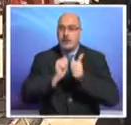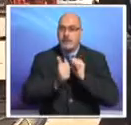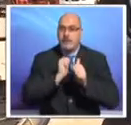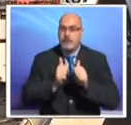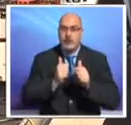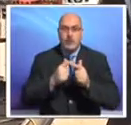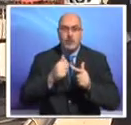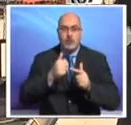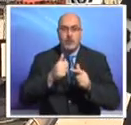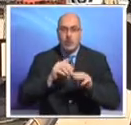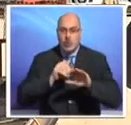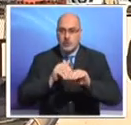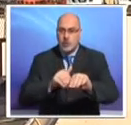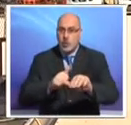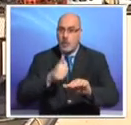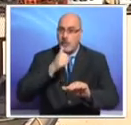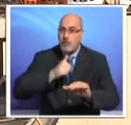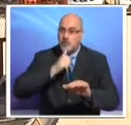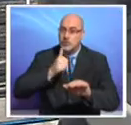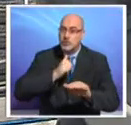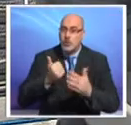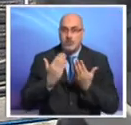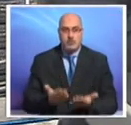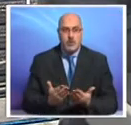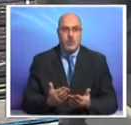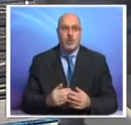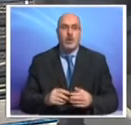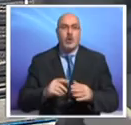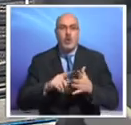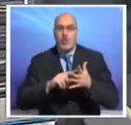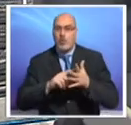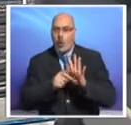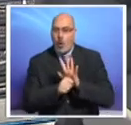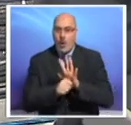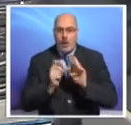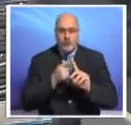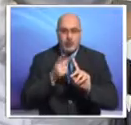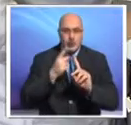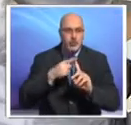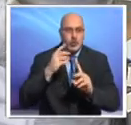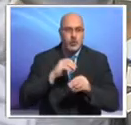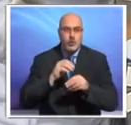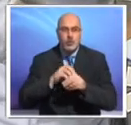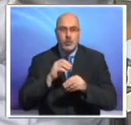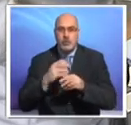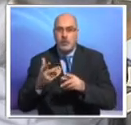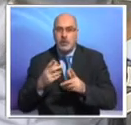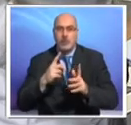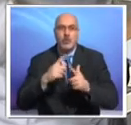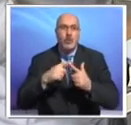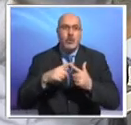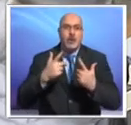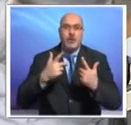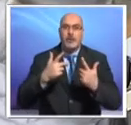المثابرة بل الاجتهاد، أضحت فاعلا اقتصاديا لا يستهان به في مجال